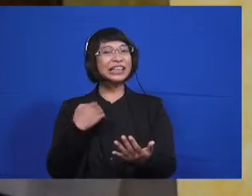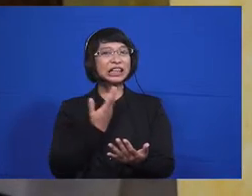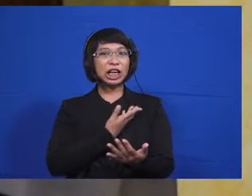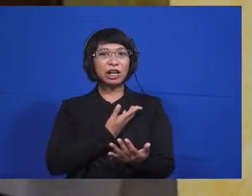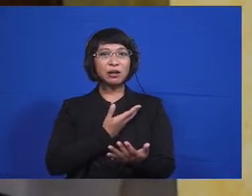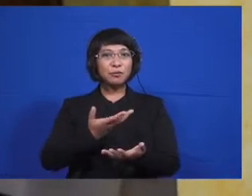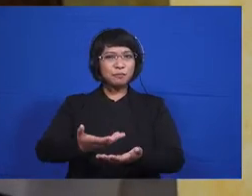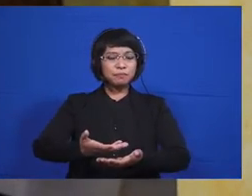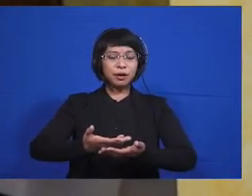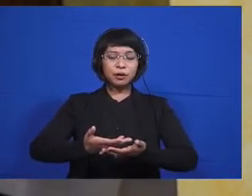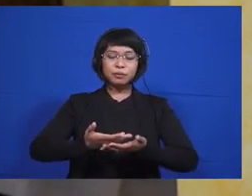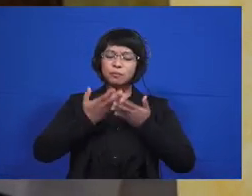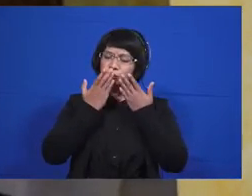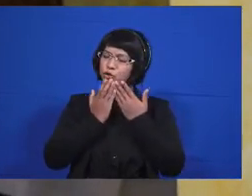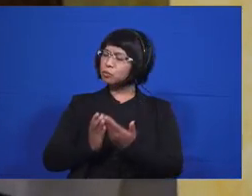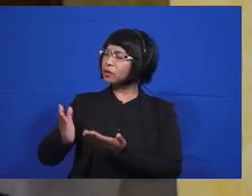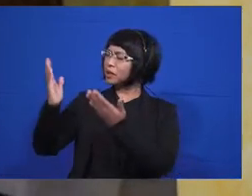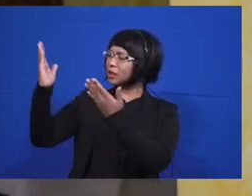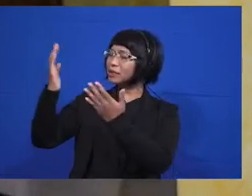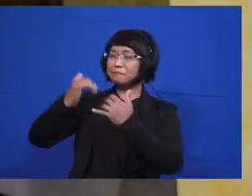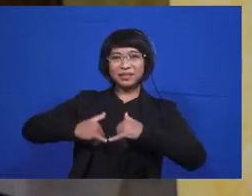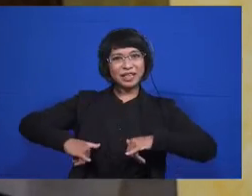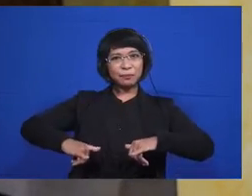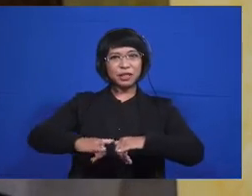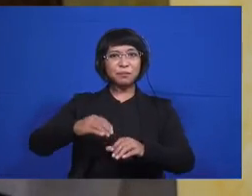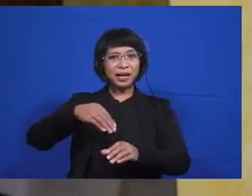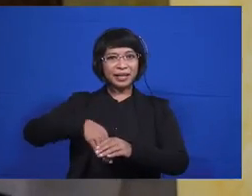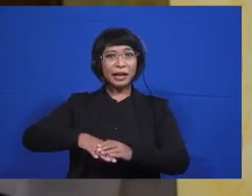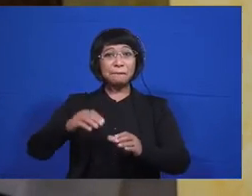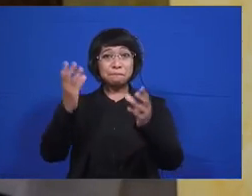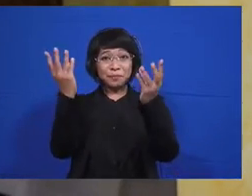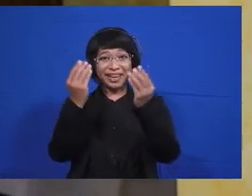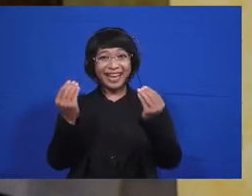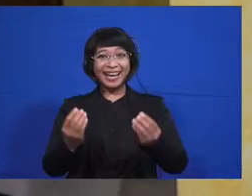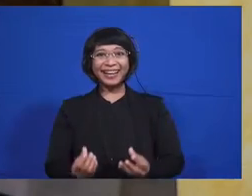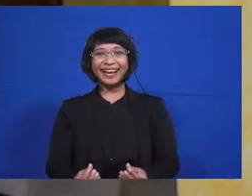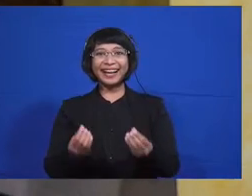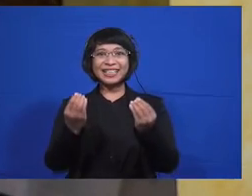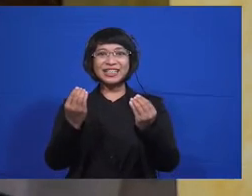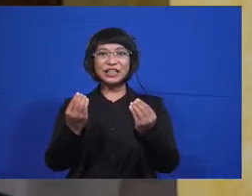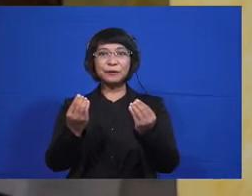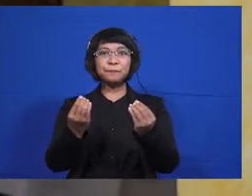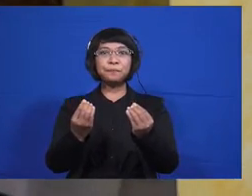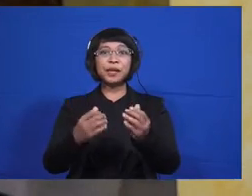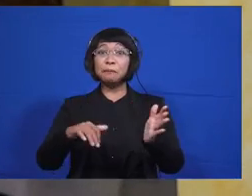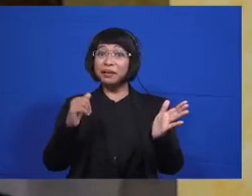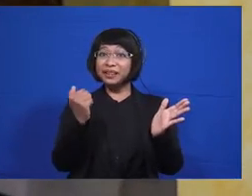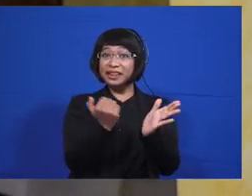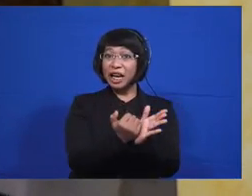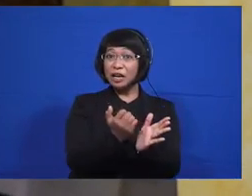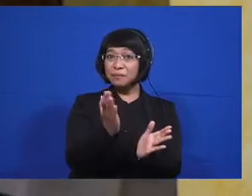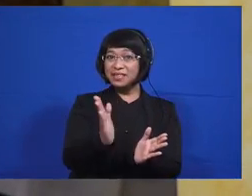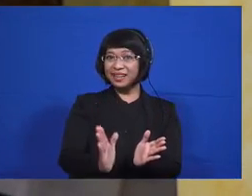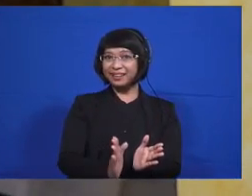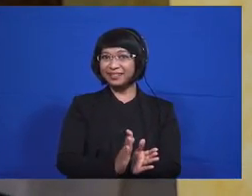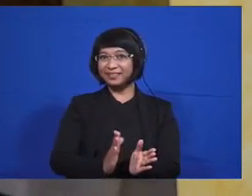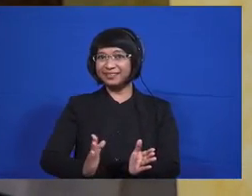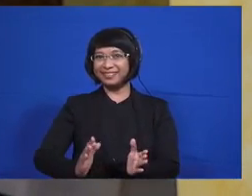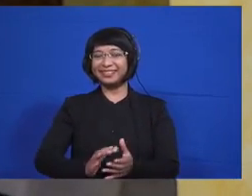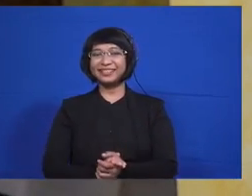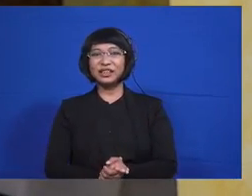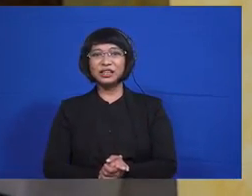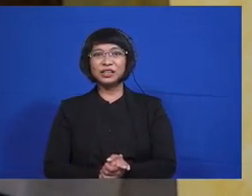rasa syukur kita bersama-sama ini dalam perayaan Ekaristi Pentahbisan, dan semoga kita